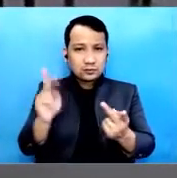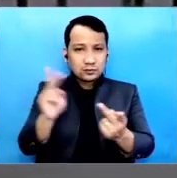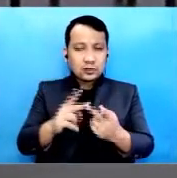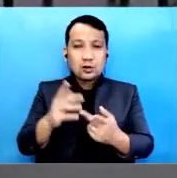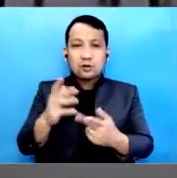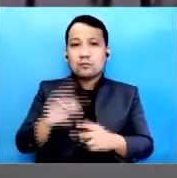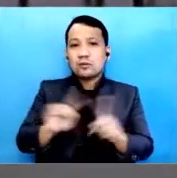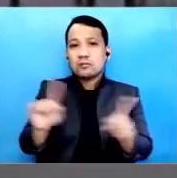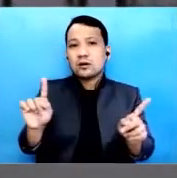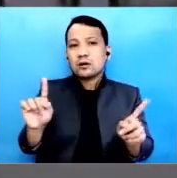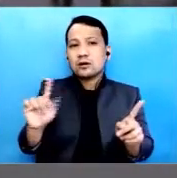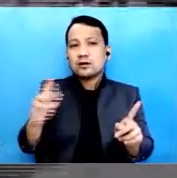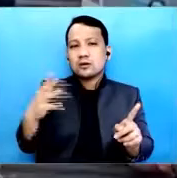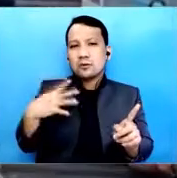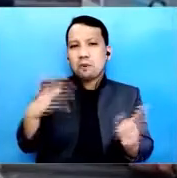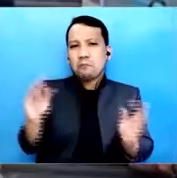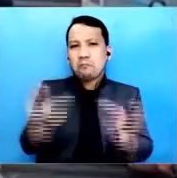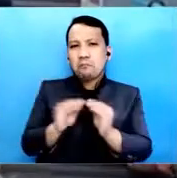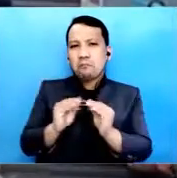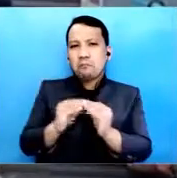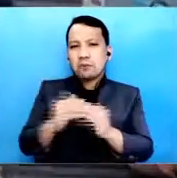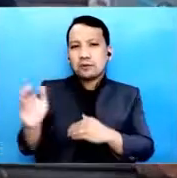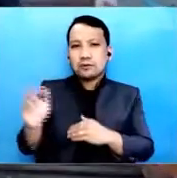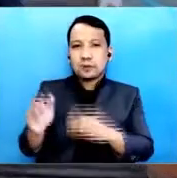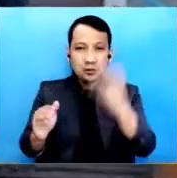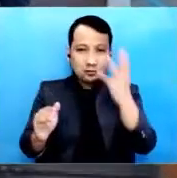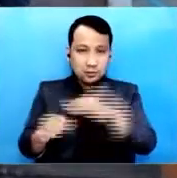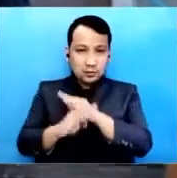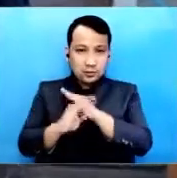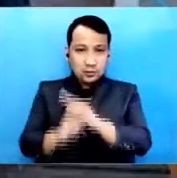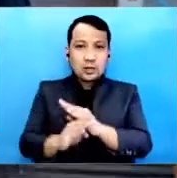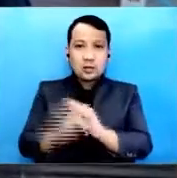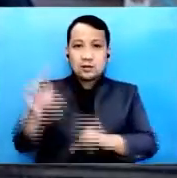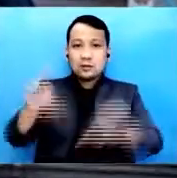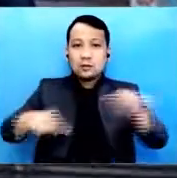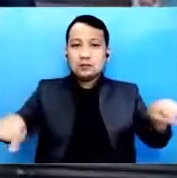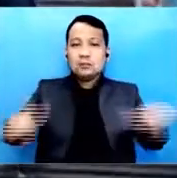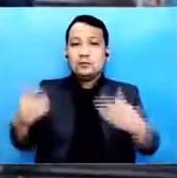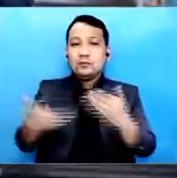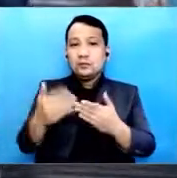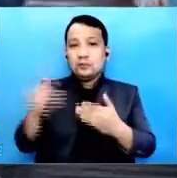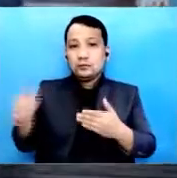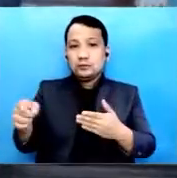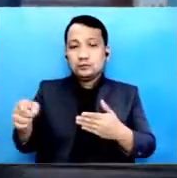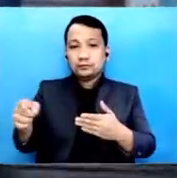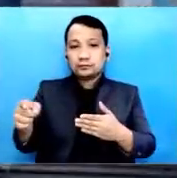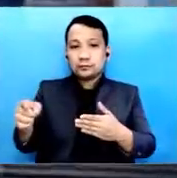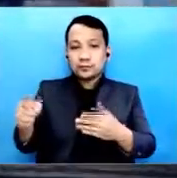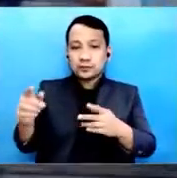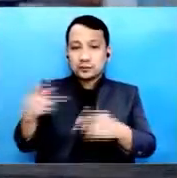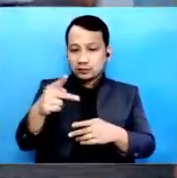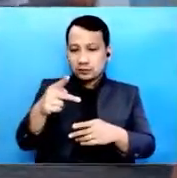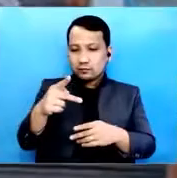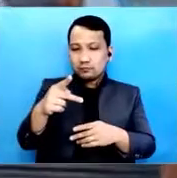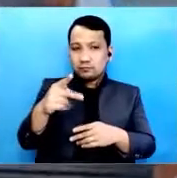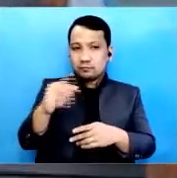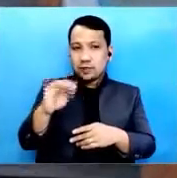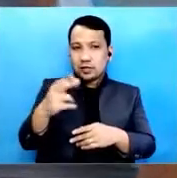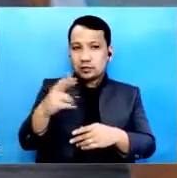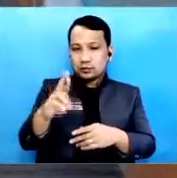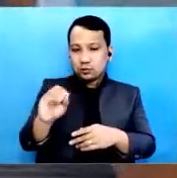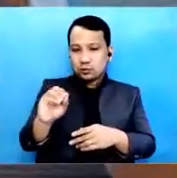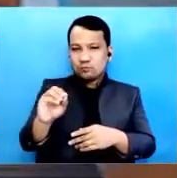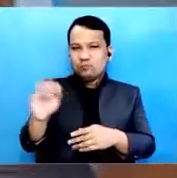wait, there's more. Bukod sa proteksyon, may iba pang silbi itong Mangrove Propagation Information Center